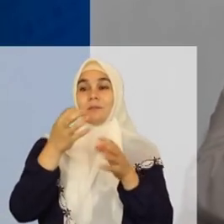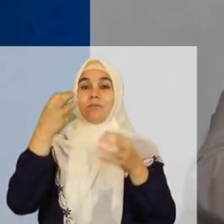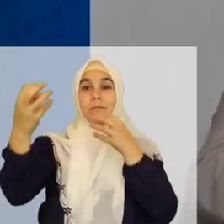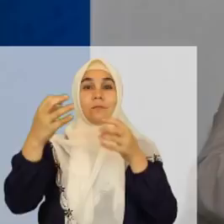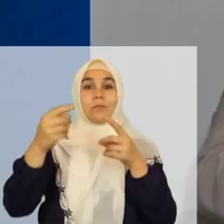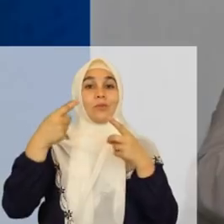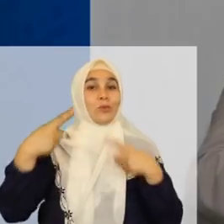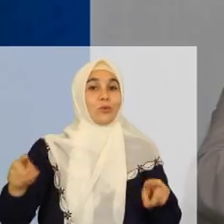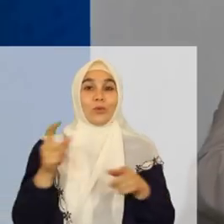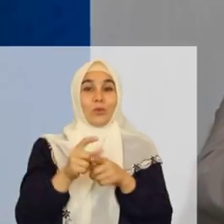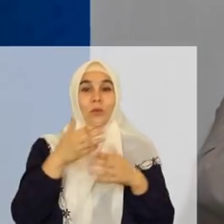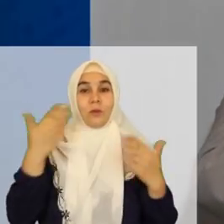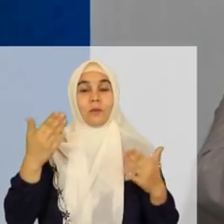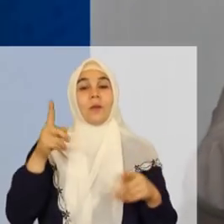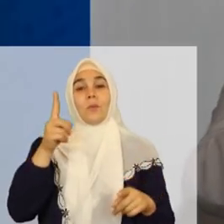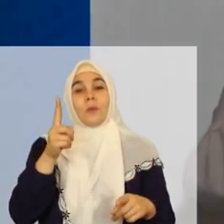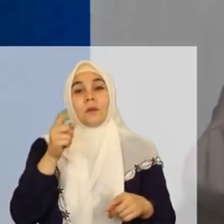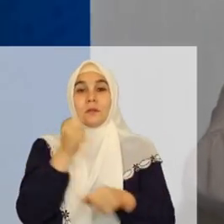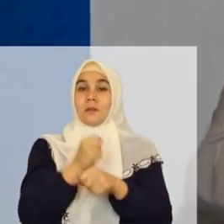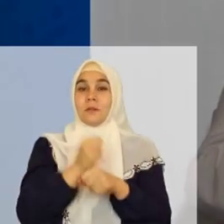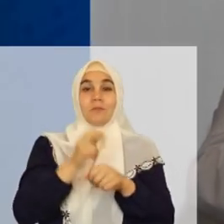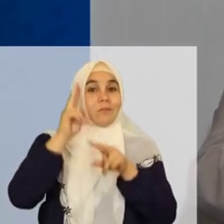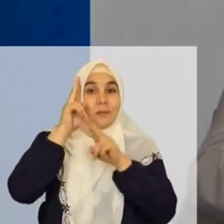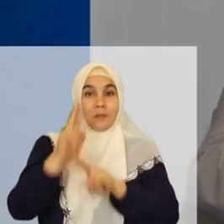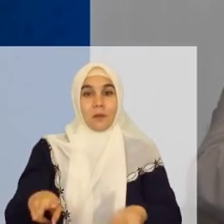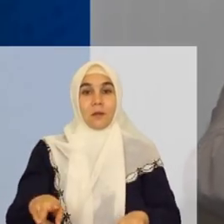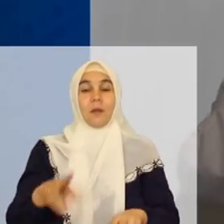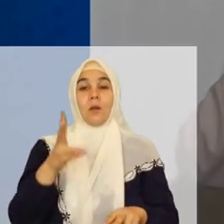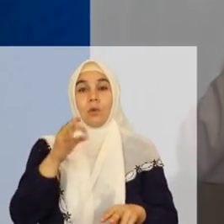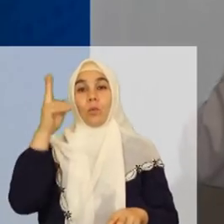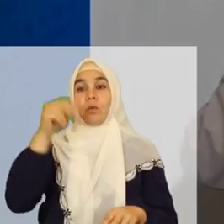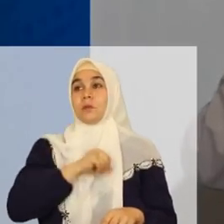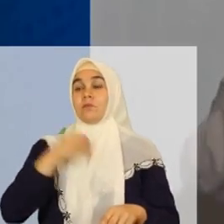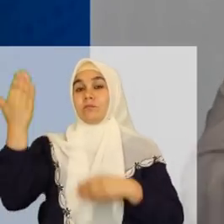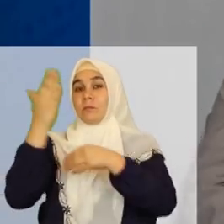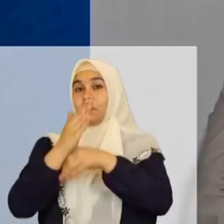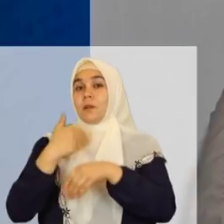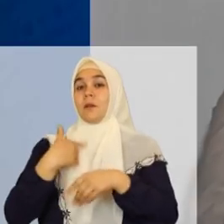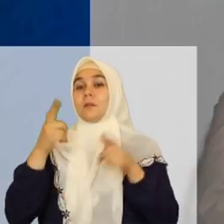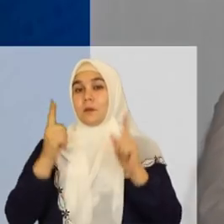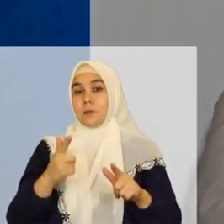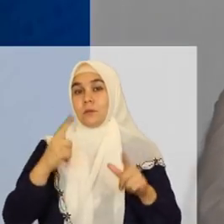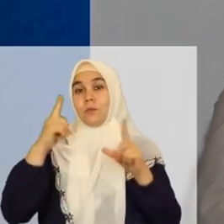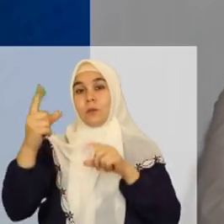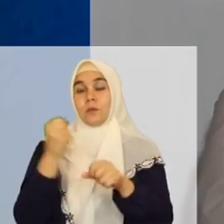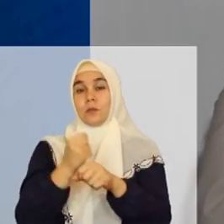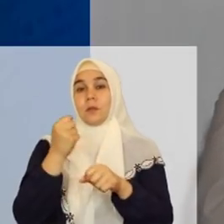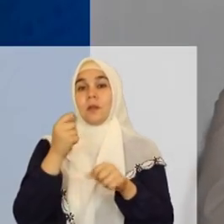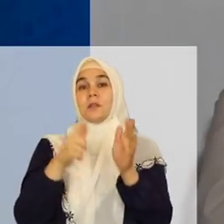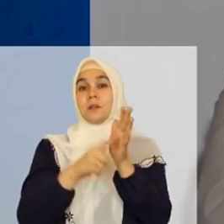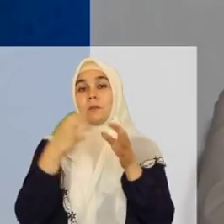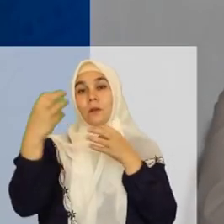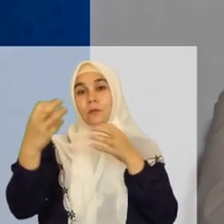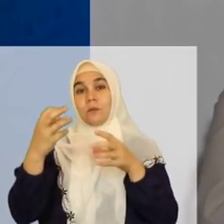yo'q. Uni nimaganligini o'zi ham bilmaydi. Lekin Allohning amri bordi shuni qiladi. Allohning